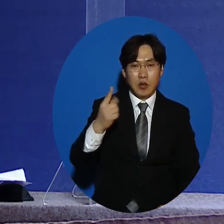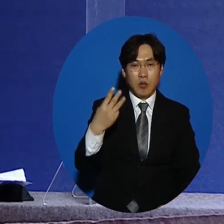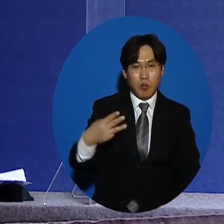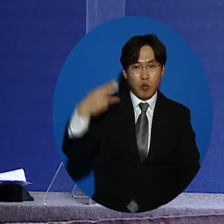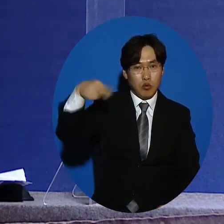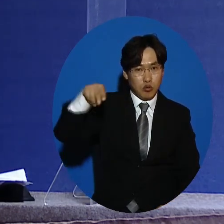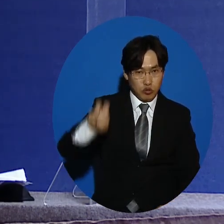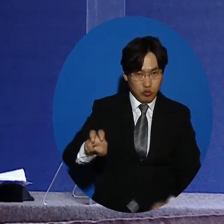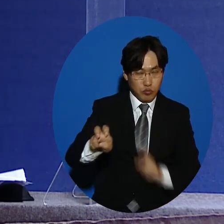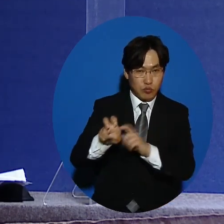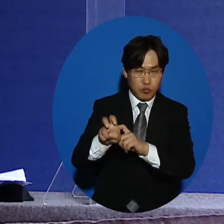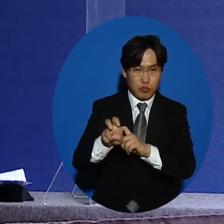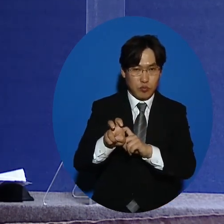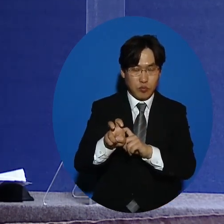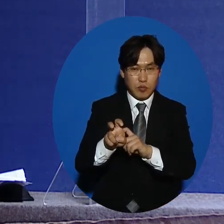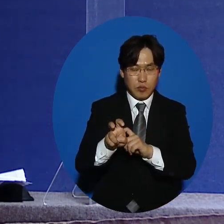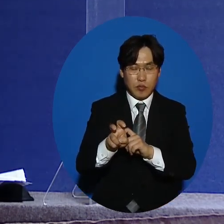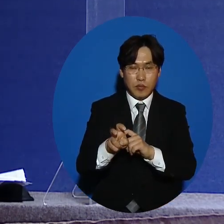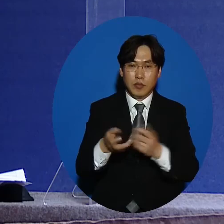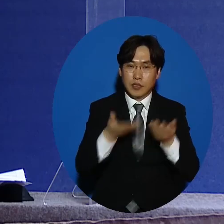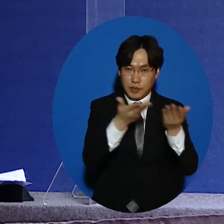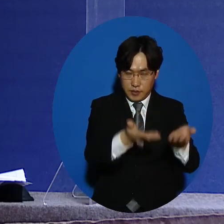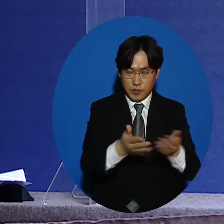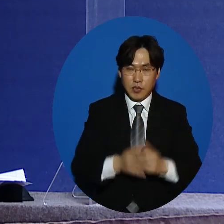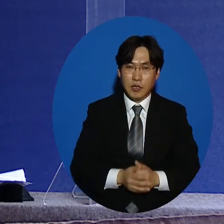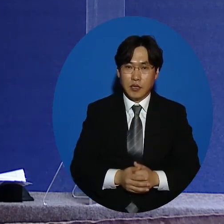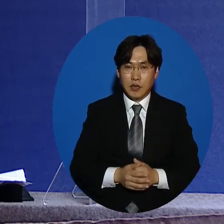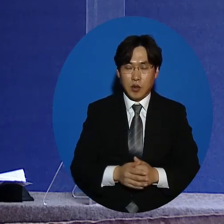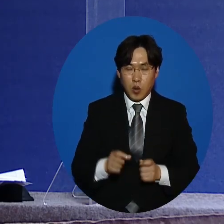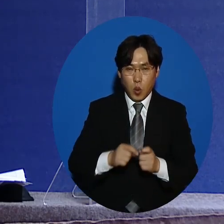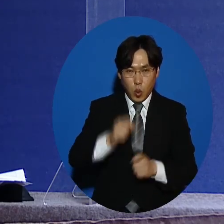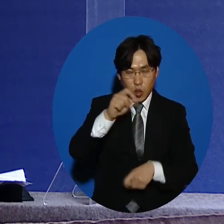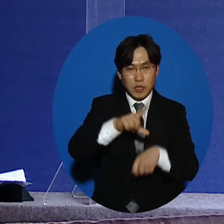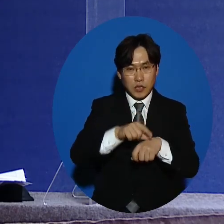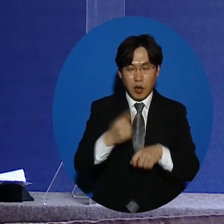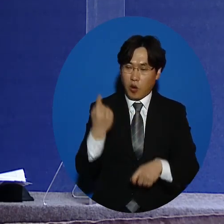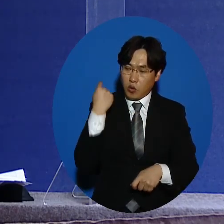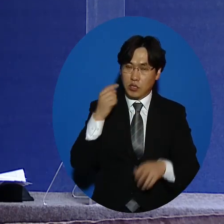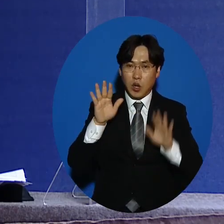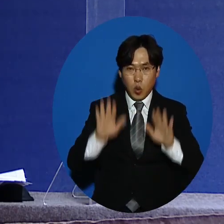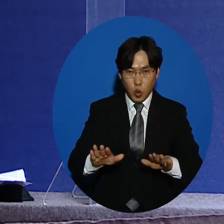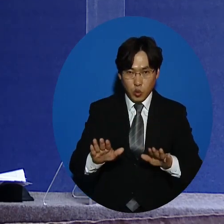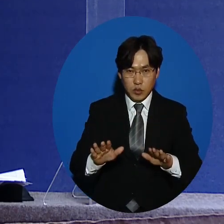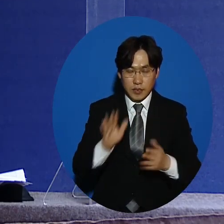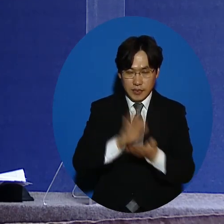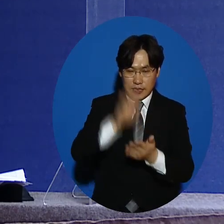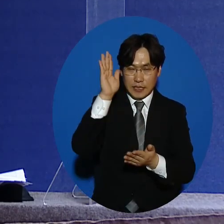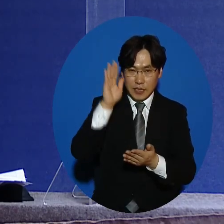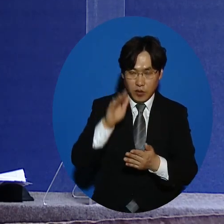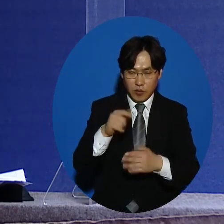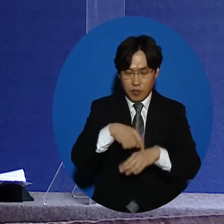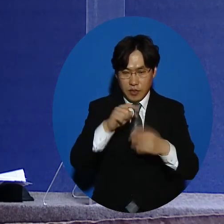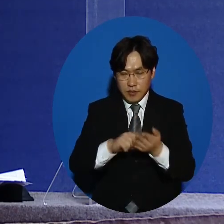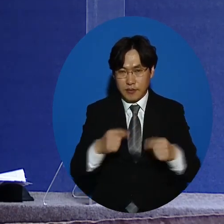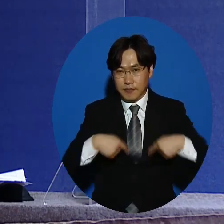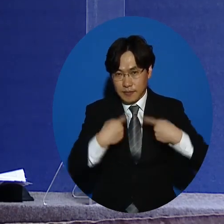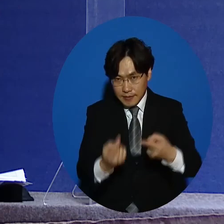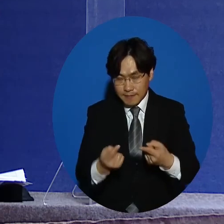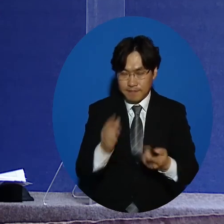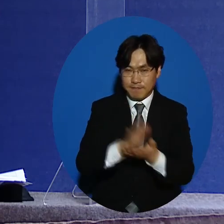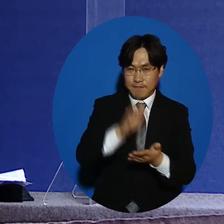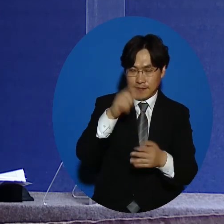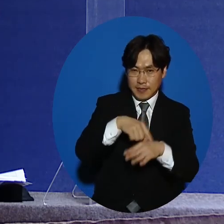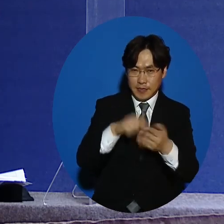볼륨홀입니다. 자, 그러면 여러분 긴 시간 어제 오늘 열정을 가지고 우리가 열정을